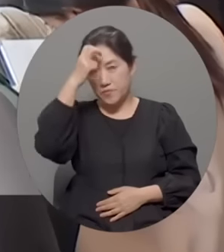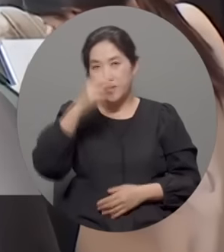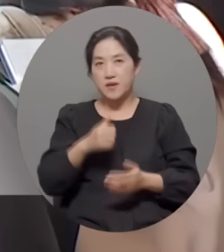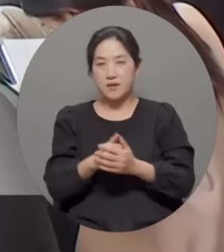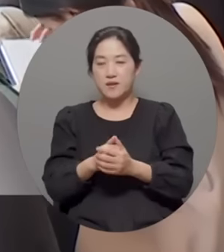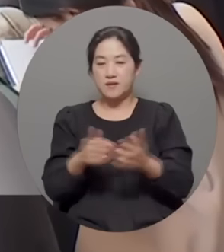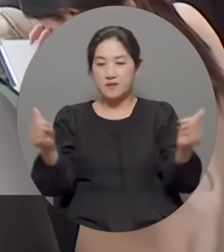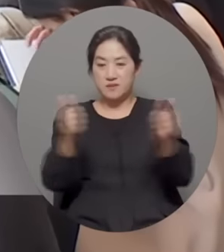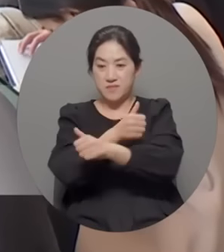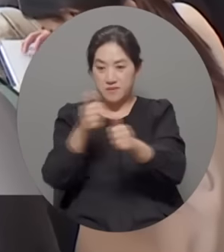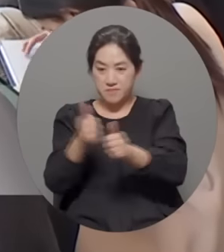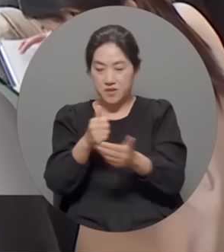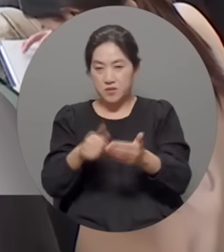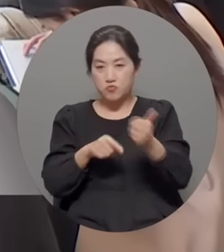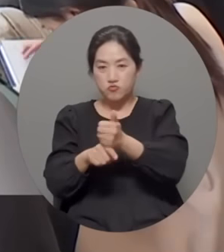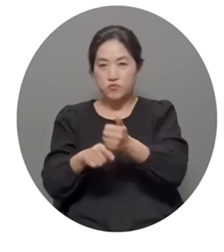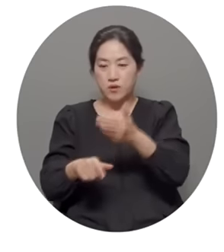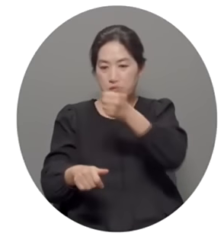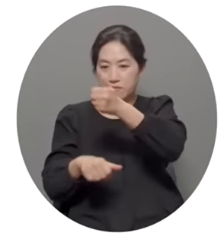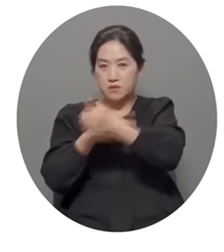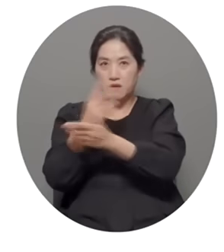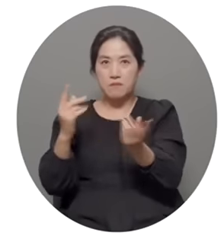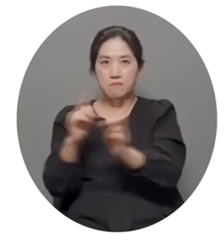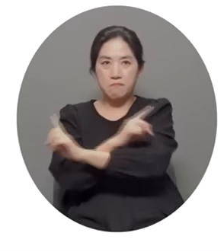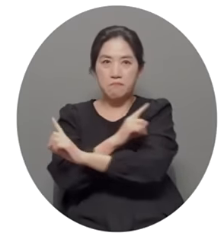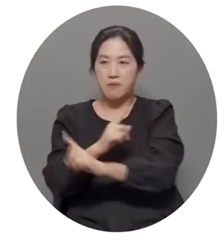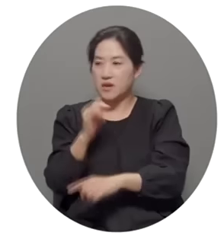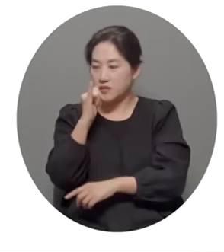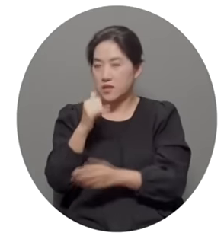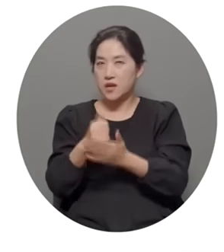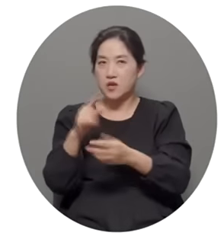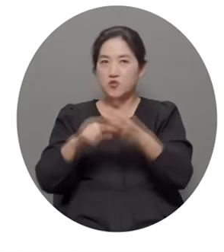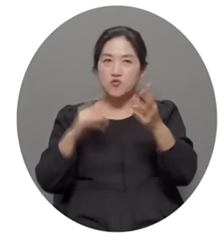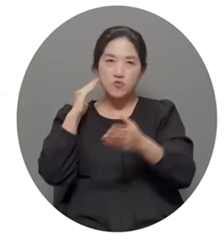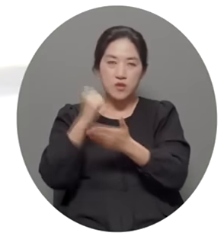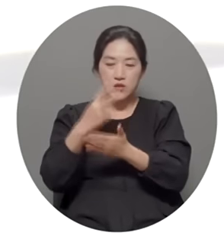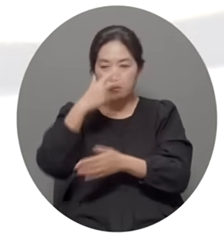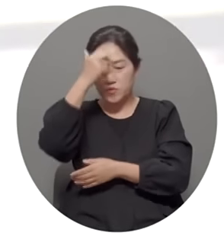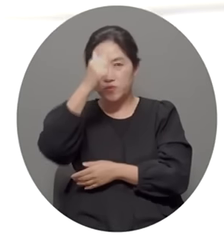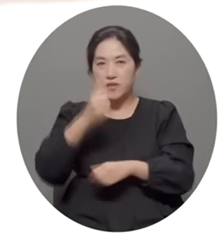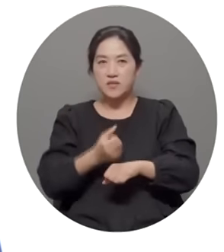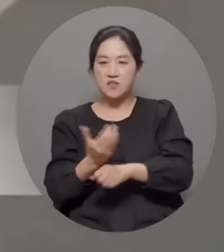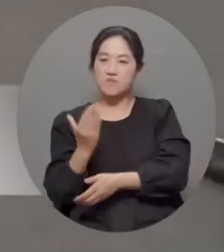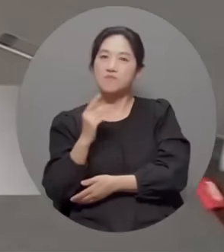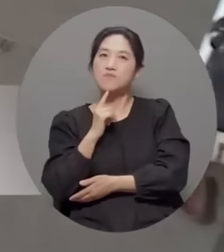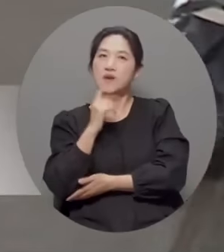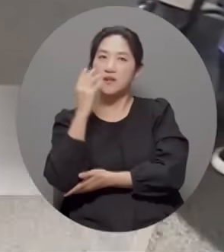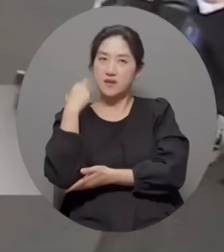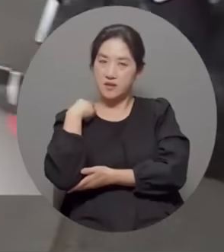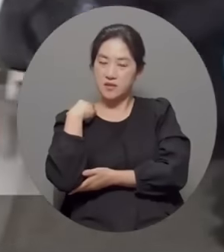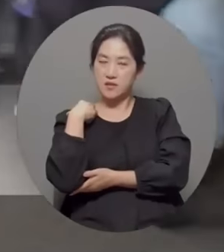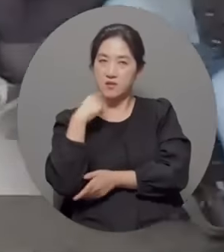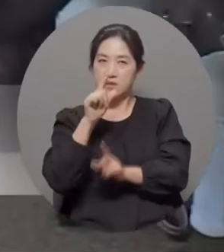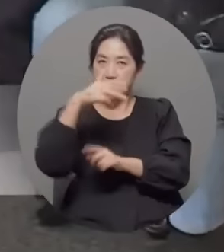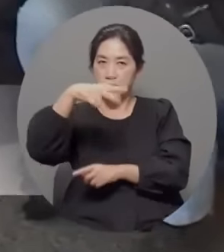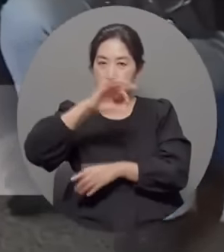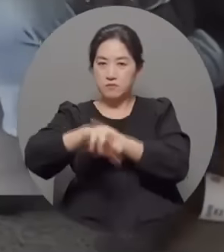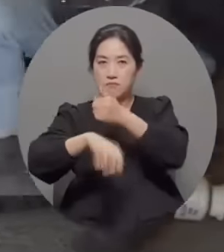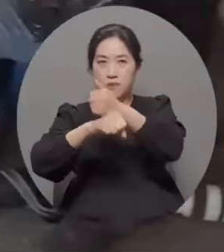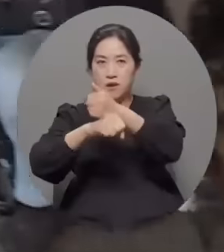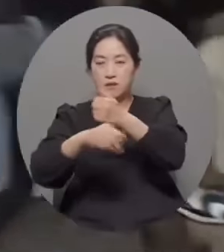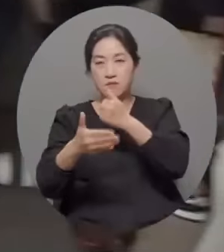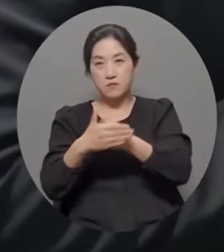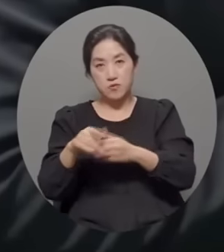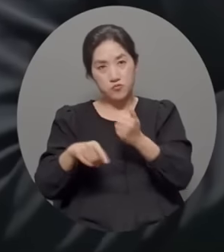수사 지휘 라인이 물갈이돼 윤 대통령 검찰총장 시절 대검 대변인이던 이창수 중앙지검장 체제로 바뀐 것도